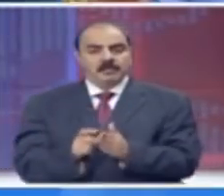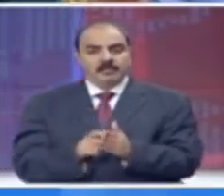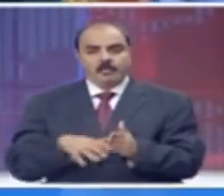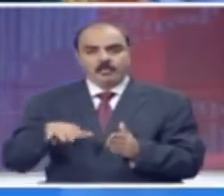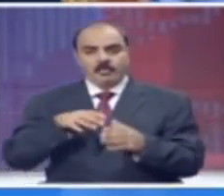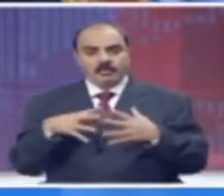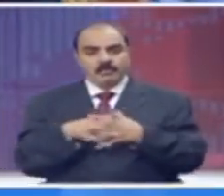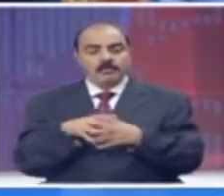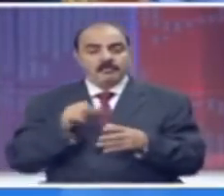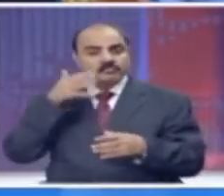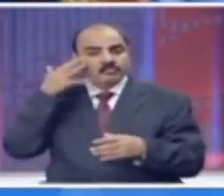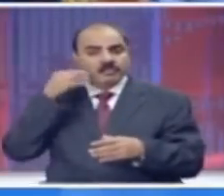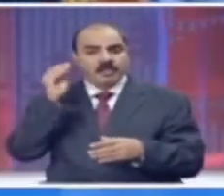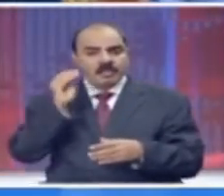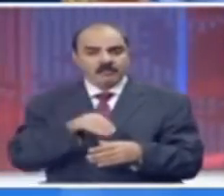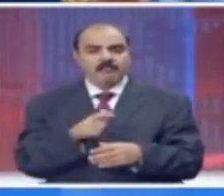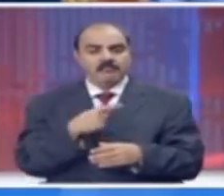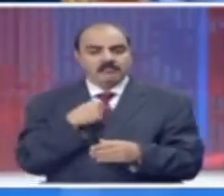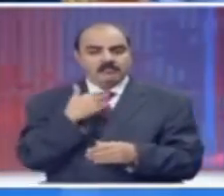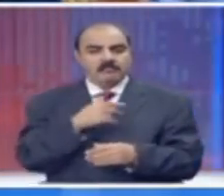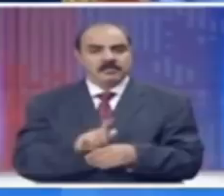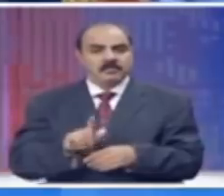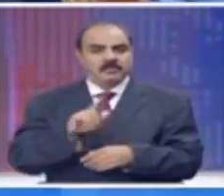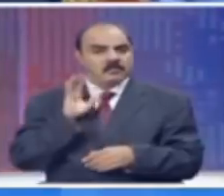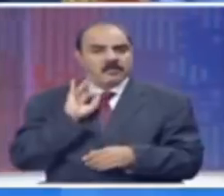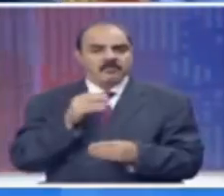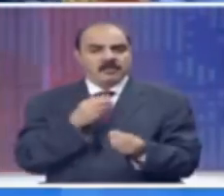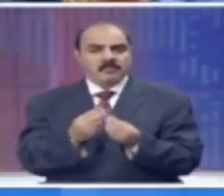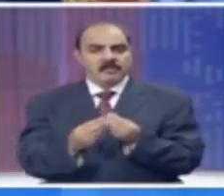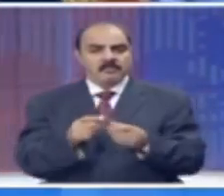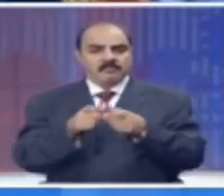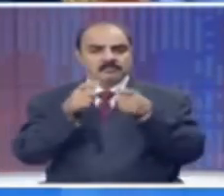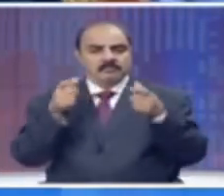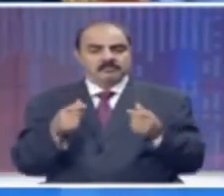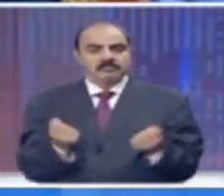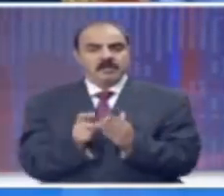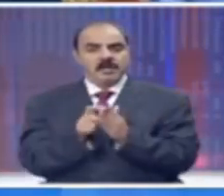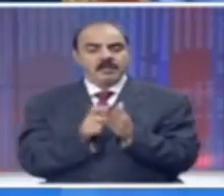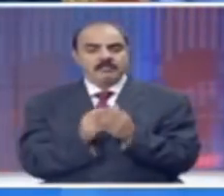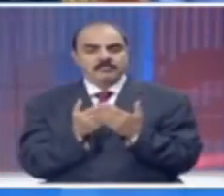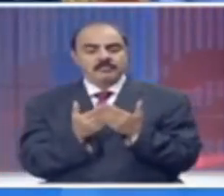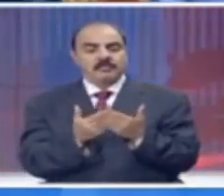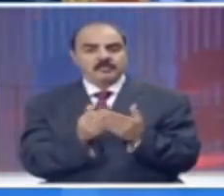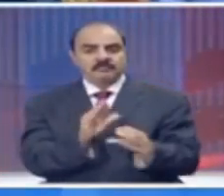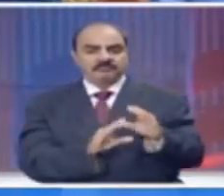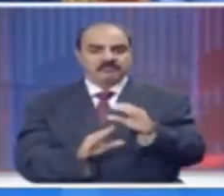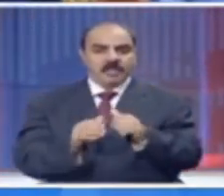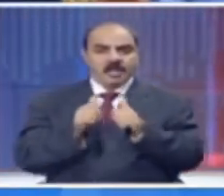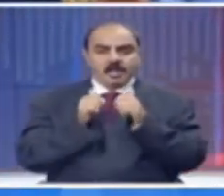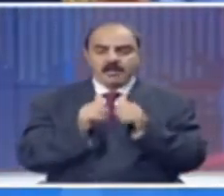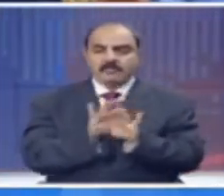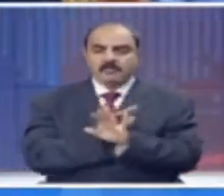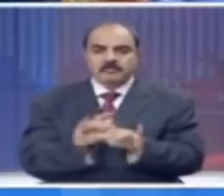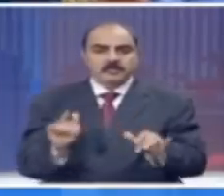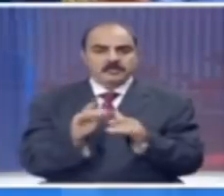وقال جبر إن عبد الرازق هو قامة قانونية كبيرة وسيكون مجلس الشيوخ تحت رئاسته